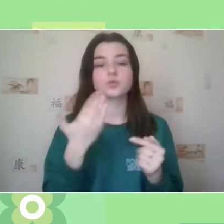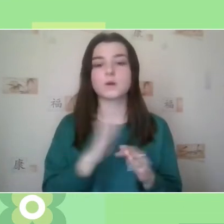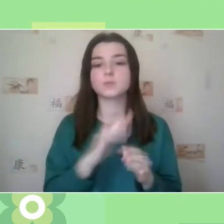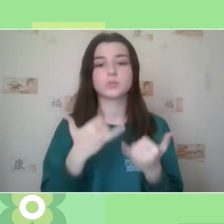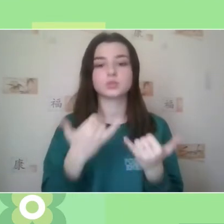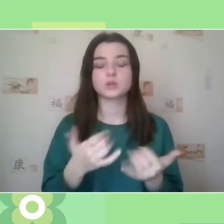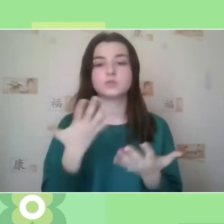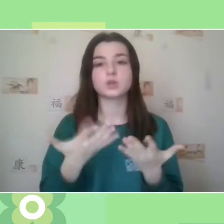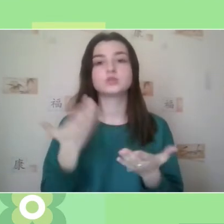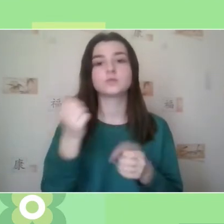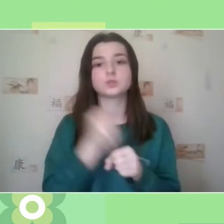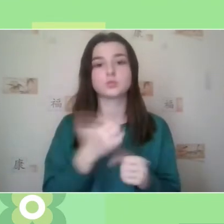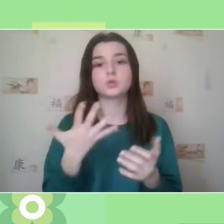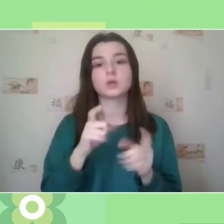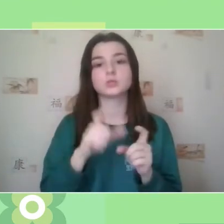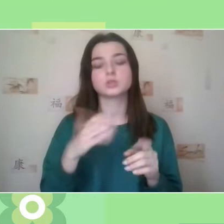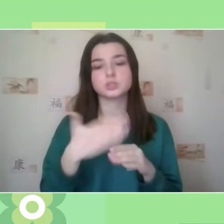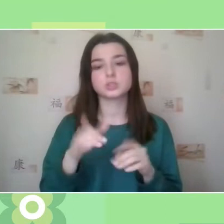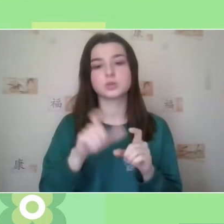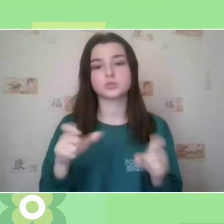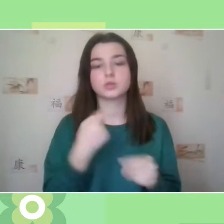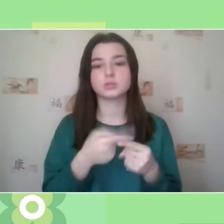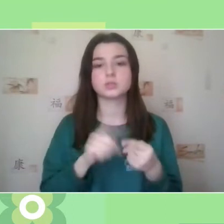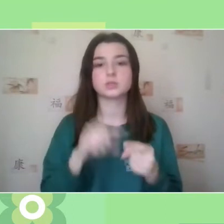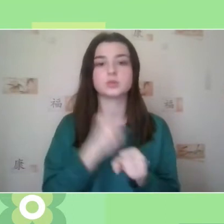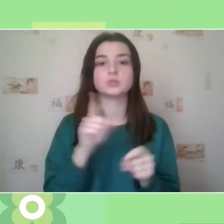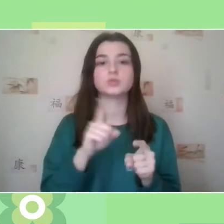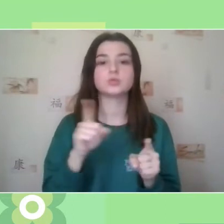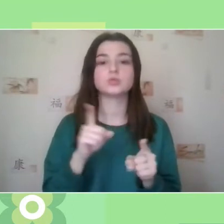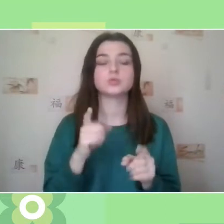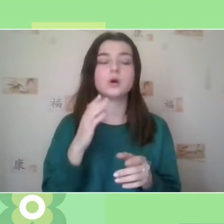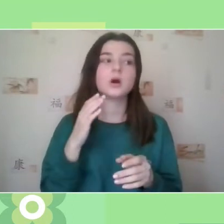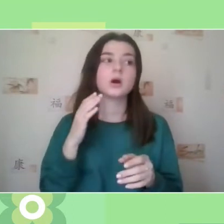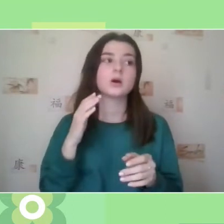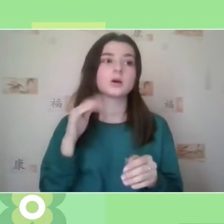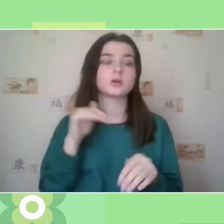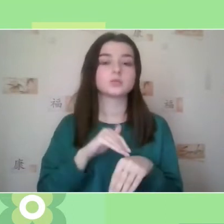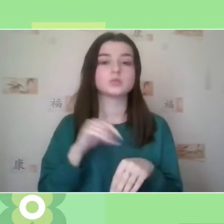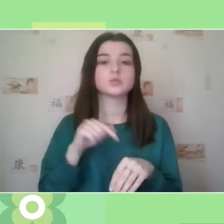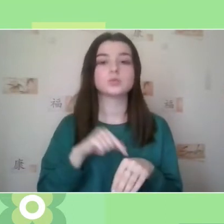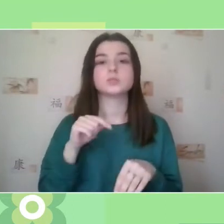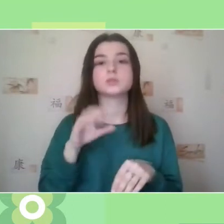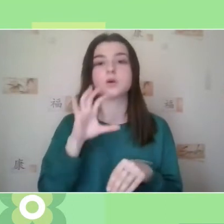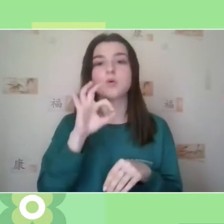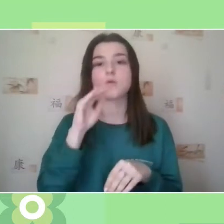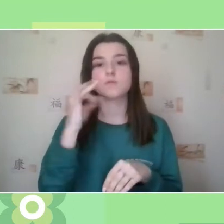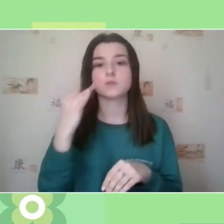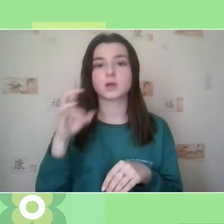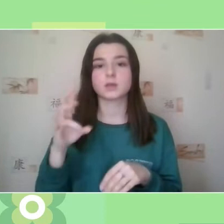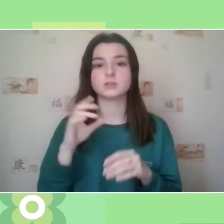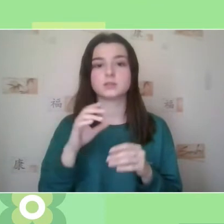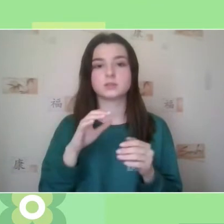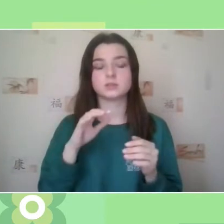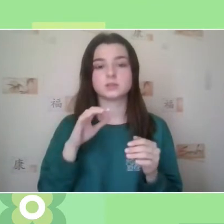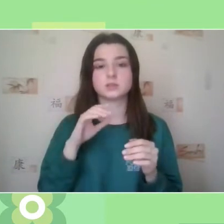них це зробить. Те, що стосується офлайн-заходів, заходи із збору коштів від людей повинні бути цікавими. Вони не